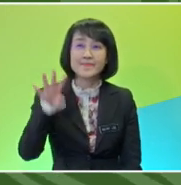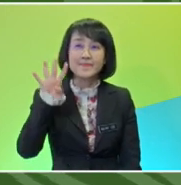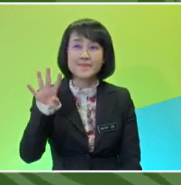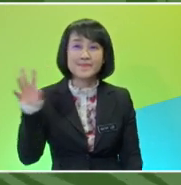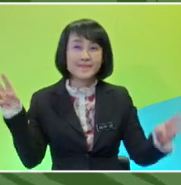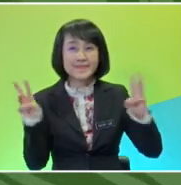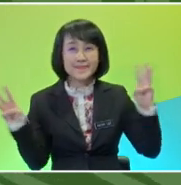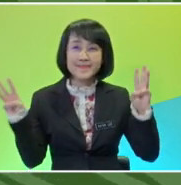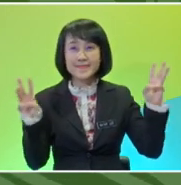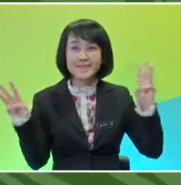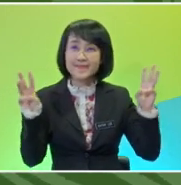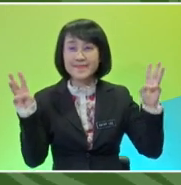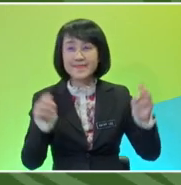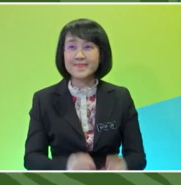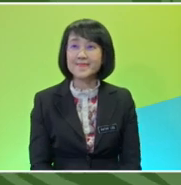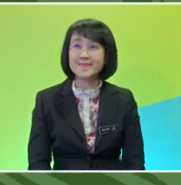kepada